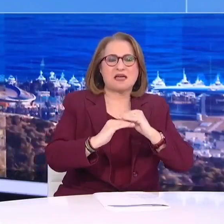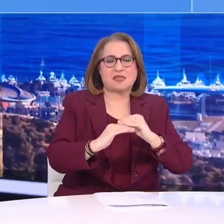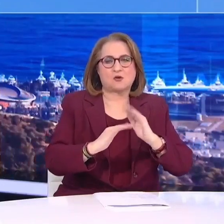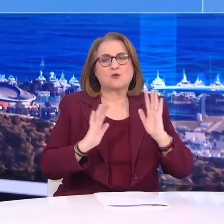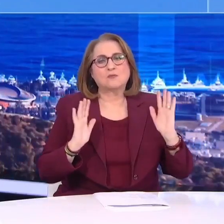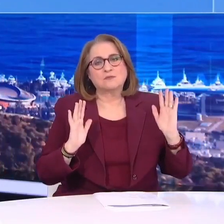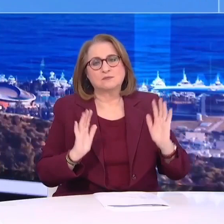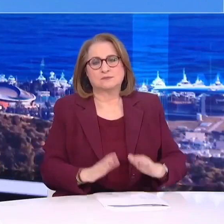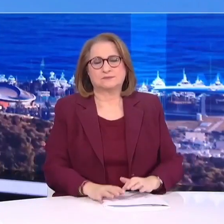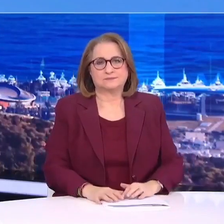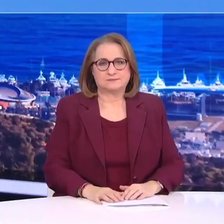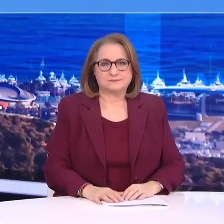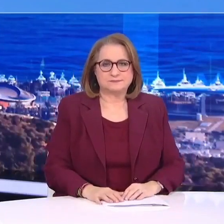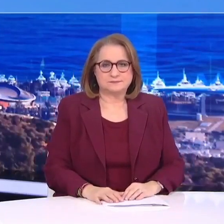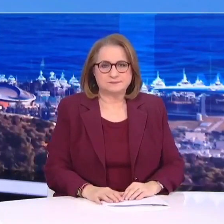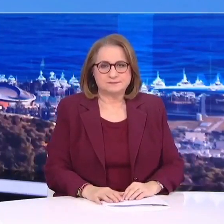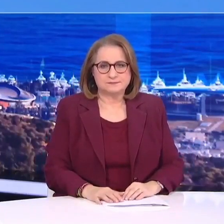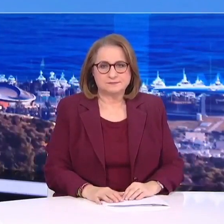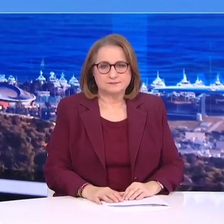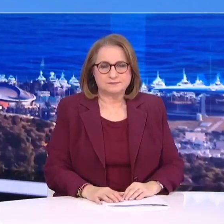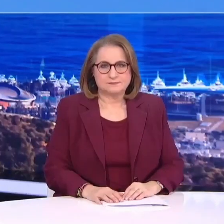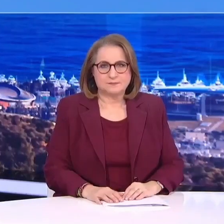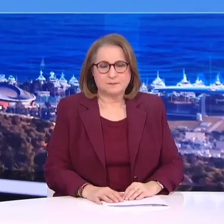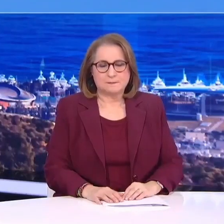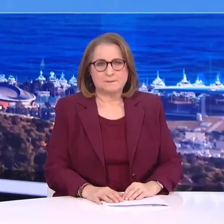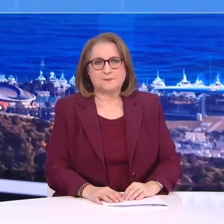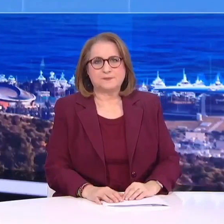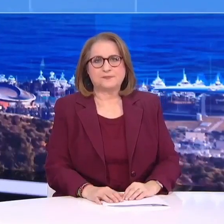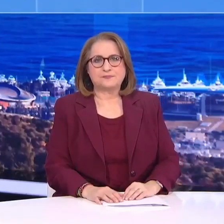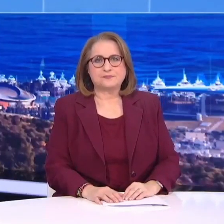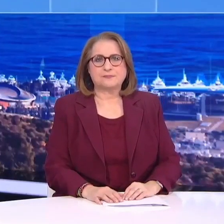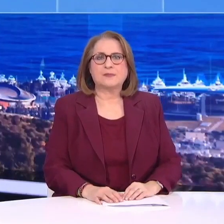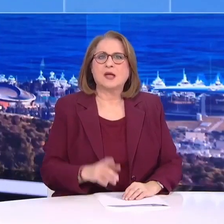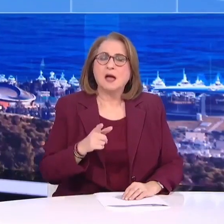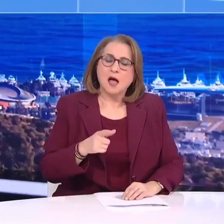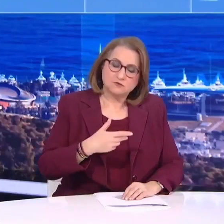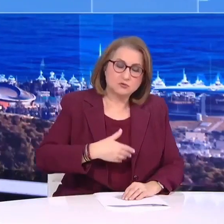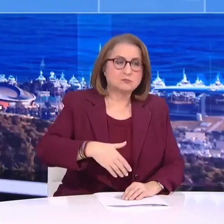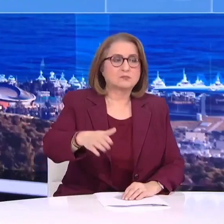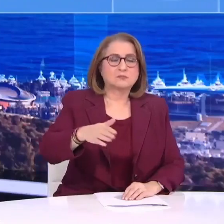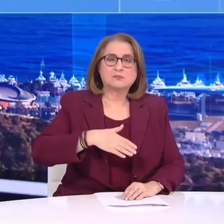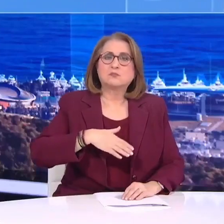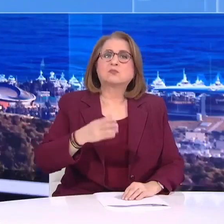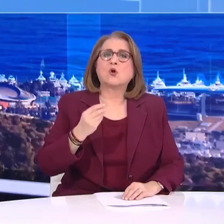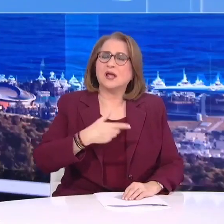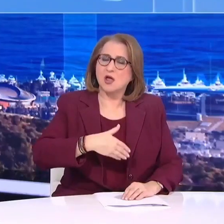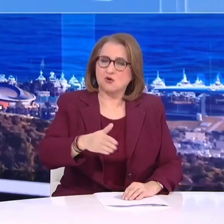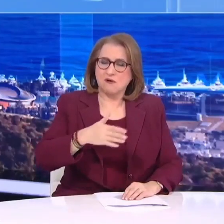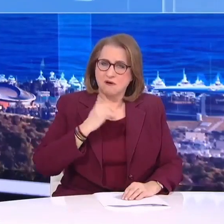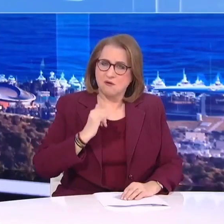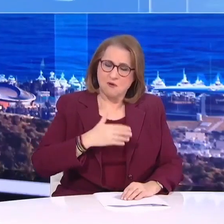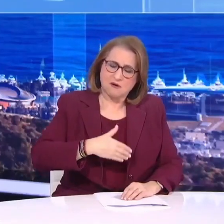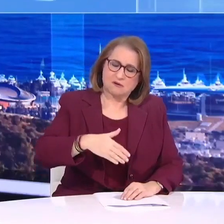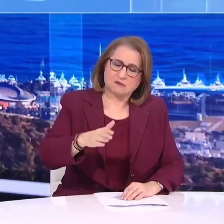δεν τον χρησιμοποιώ πολύ αυτόν τον όρο. Είναι κάτι το οποίο θα υπάρχει για αρκετό χρονικό διάστημα και θα είναι μια κλίση πιο